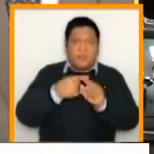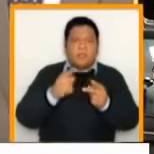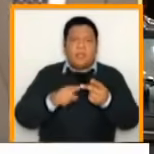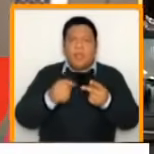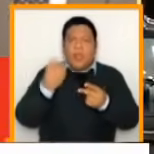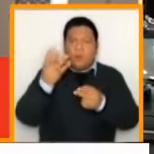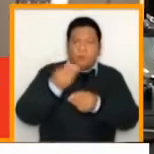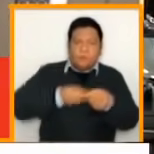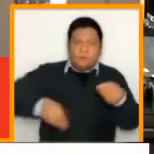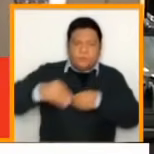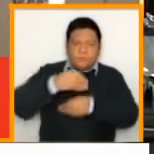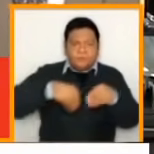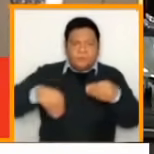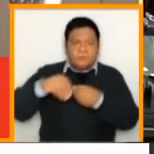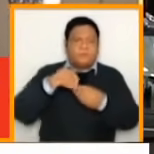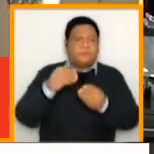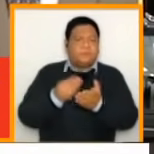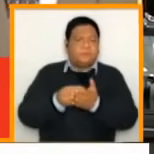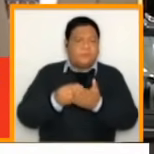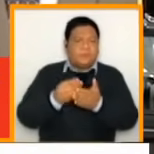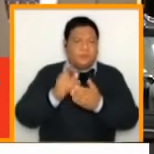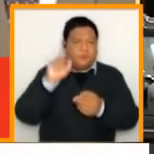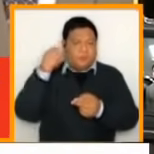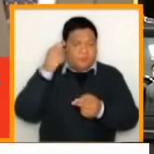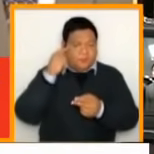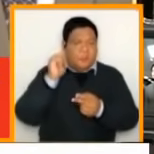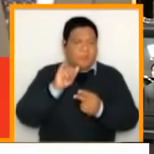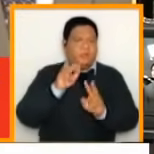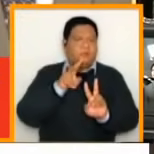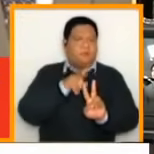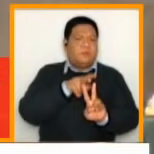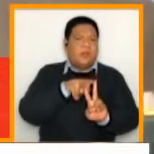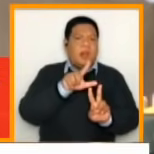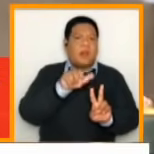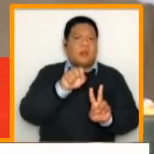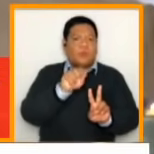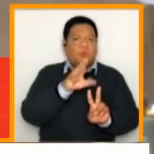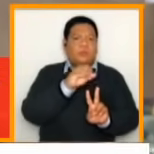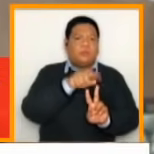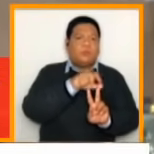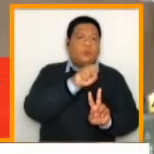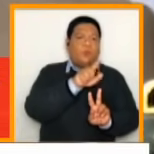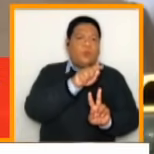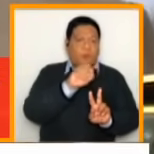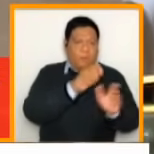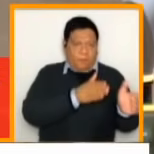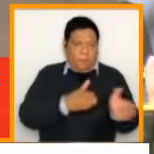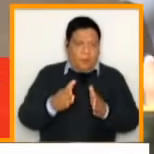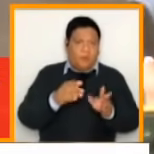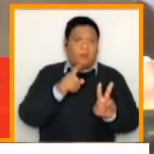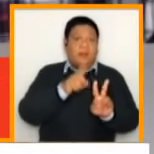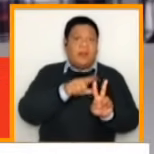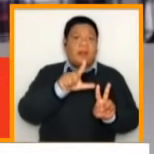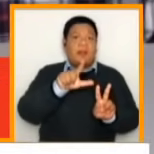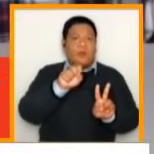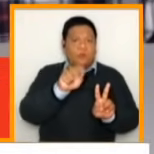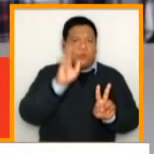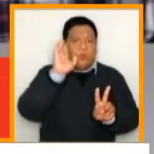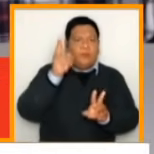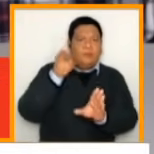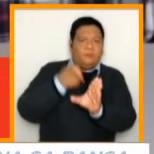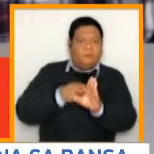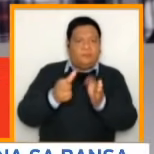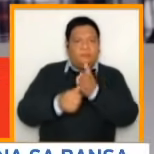sa mga isinusulong ni Sotto at ng katandem niyang si Senator Ping Lacson na nagdeklara ng tatakbong presidente. Sa